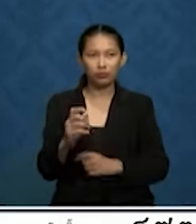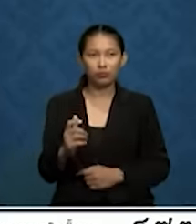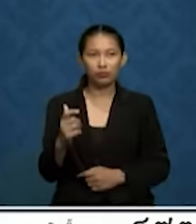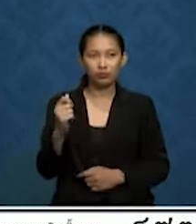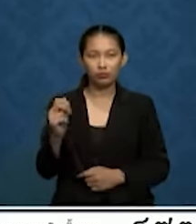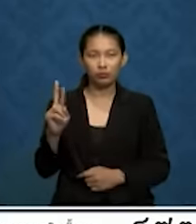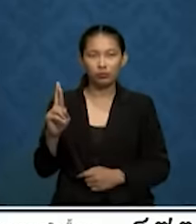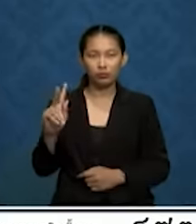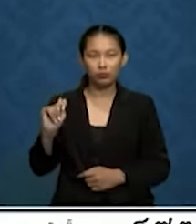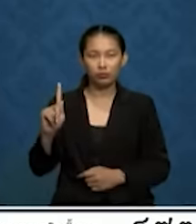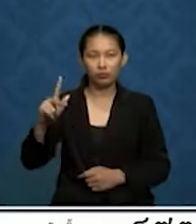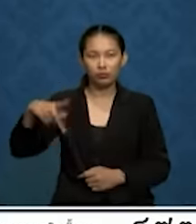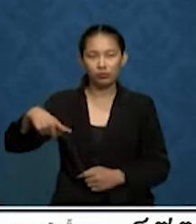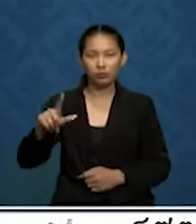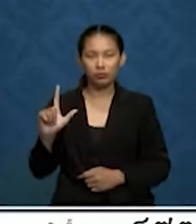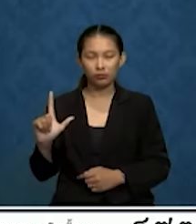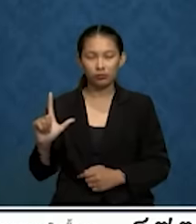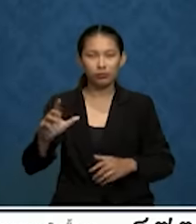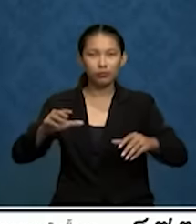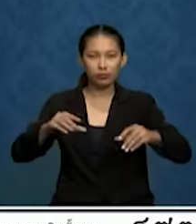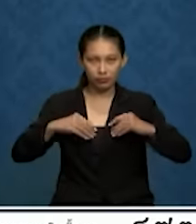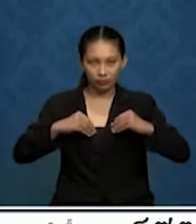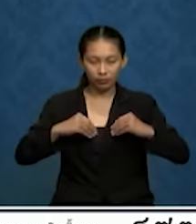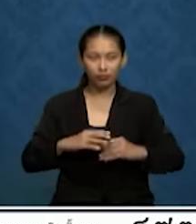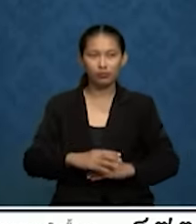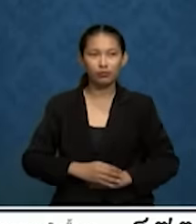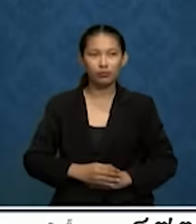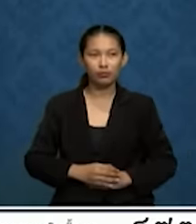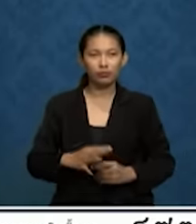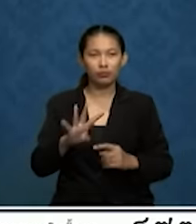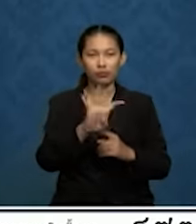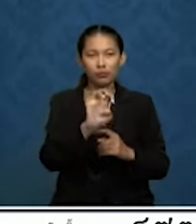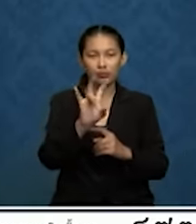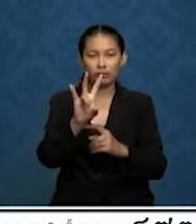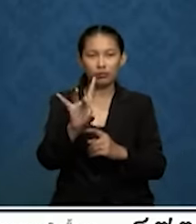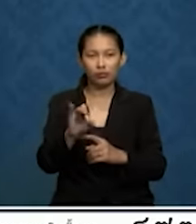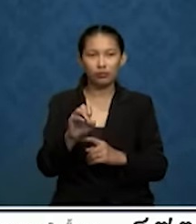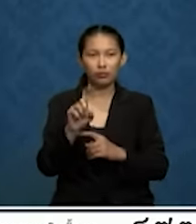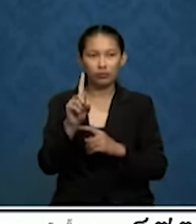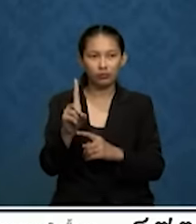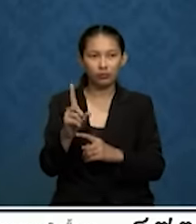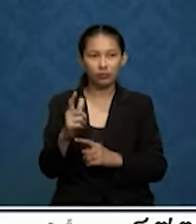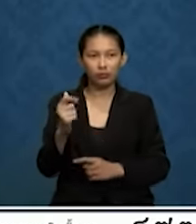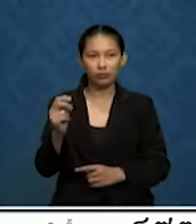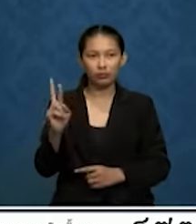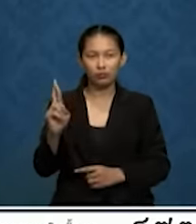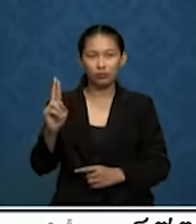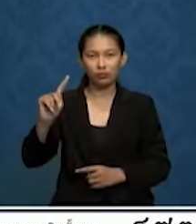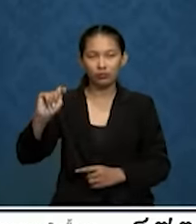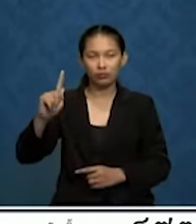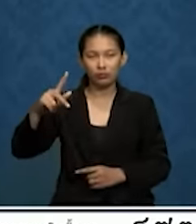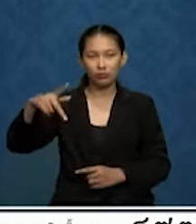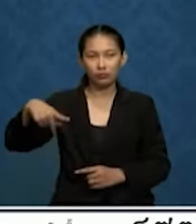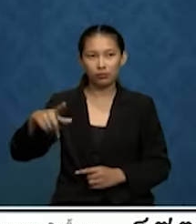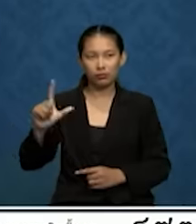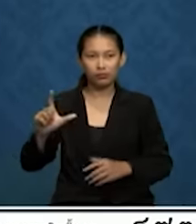พลไตรศรี เห็นชอบครับ 481นายอัฐพลวงประยู